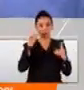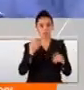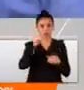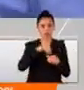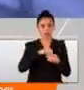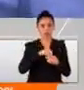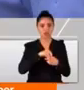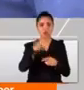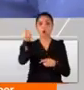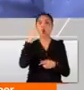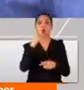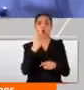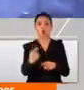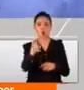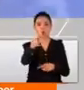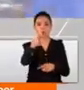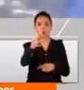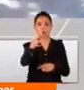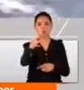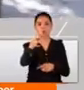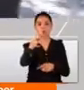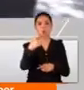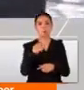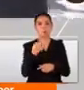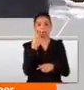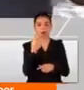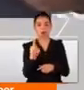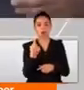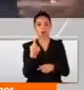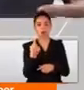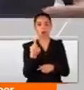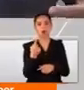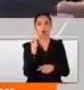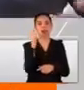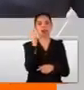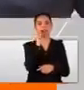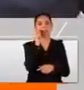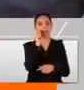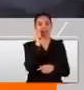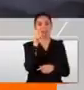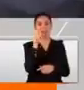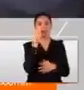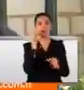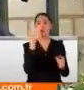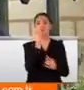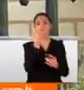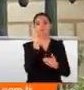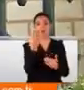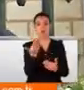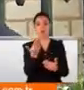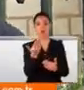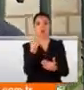cenaze? Hacı abim yok diyor. Yok mu diyorsunuz? Şimdi ben diyorum ki yani İslam dininde böyle bir şey yok. Nerede